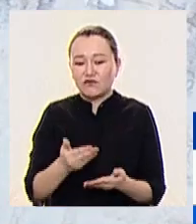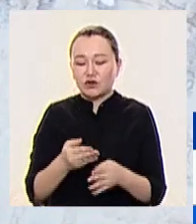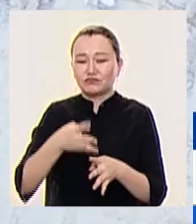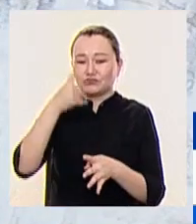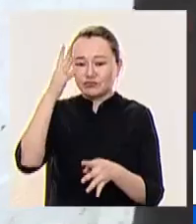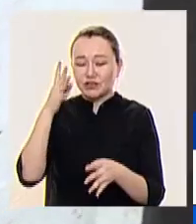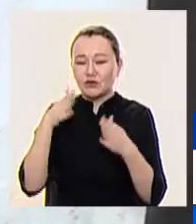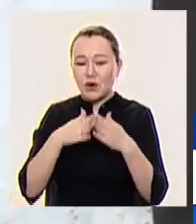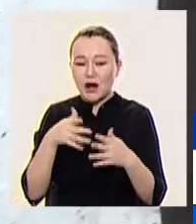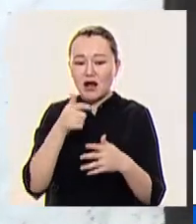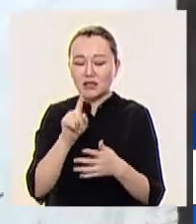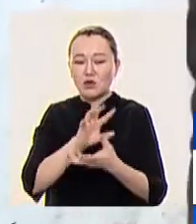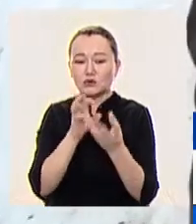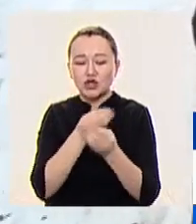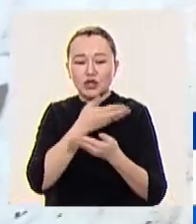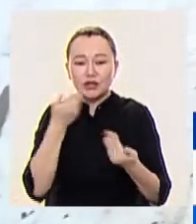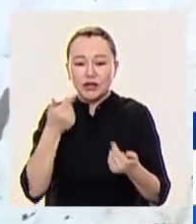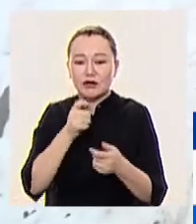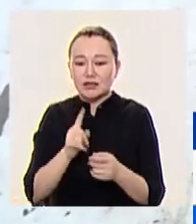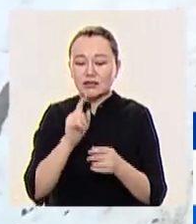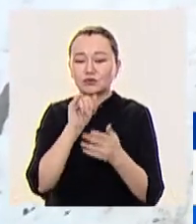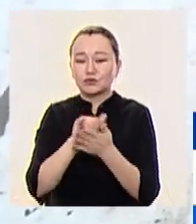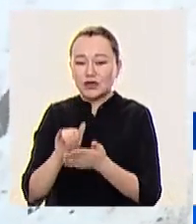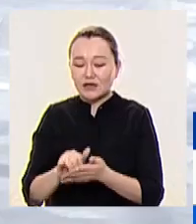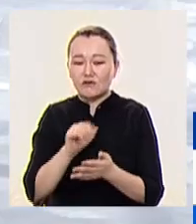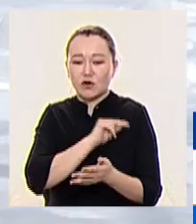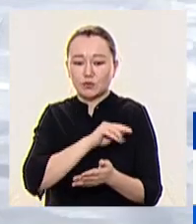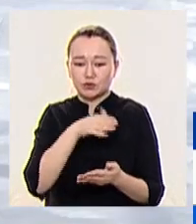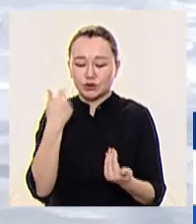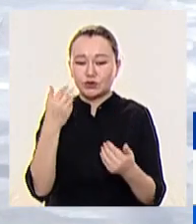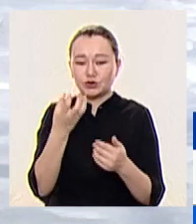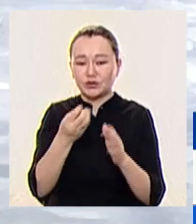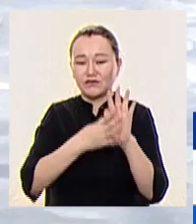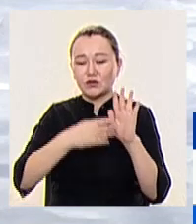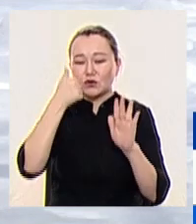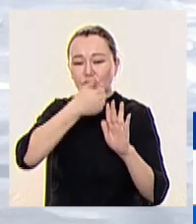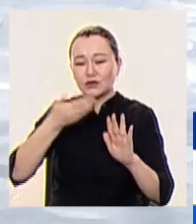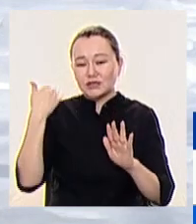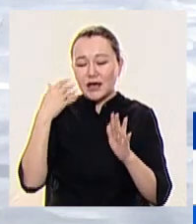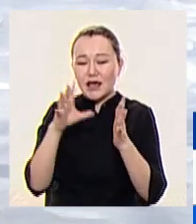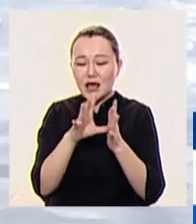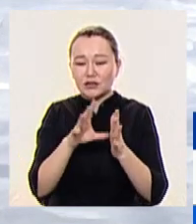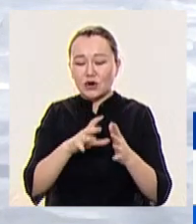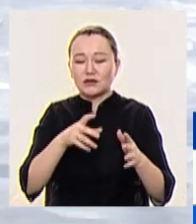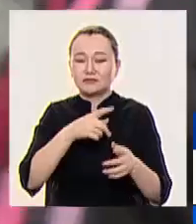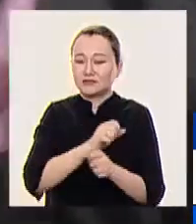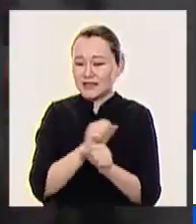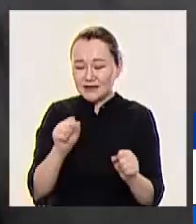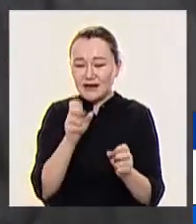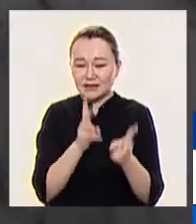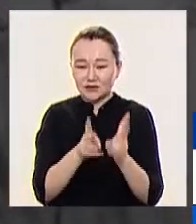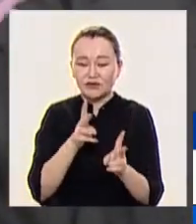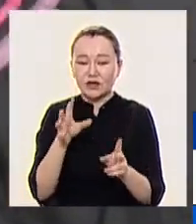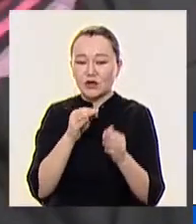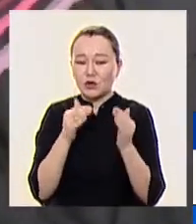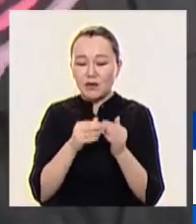общего имкостного газа нет. Газораспределительные установки перестали действовать еще в 90-х. Электроплиту установить нельзя, под нее электросети